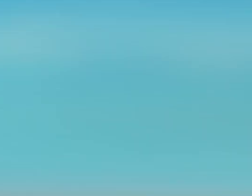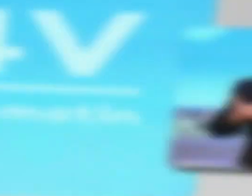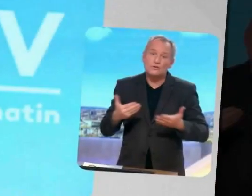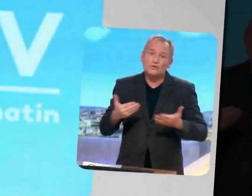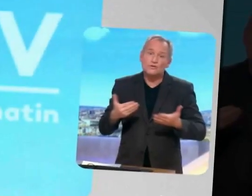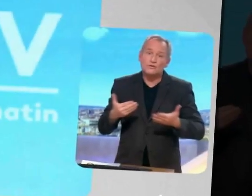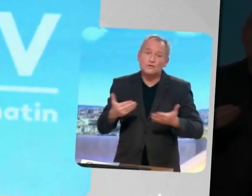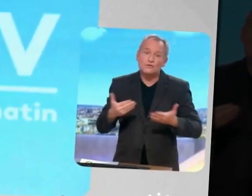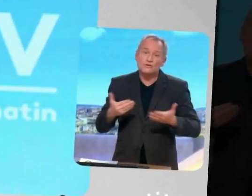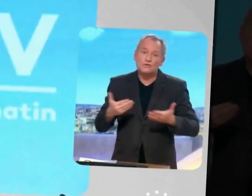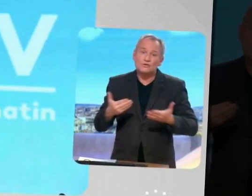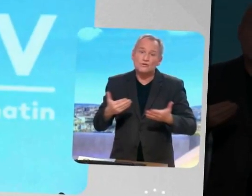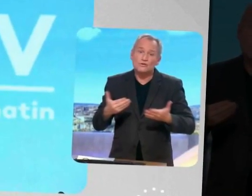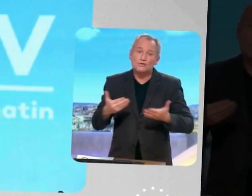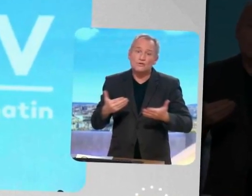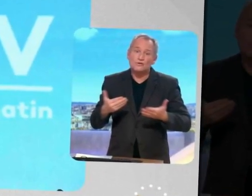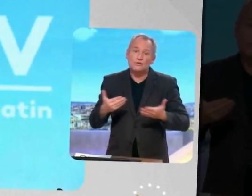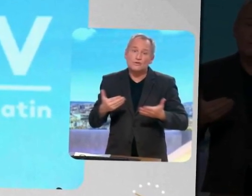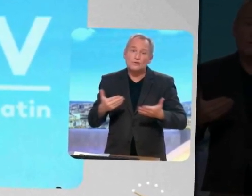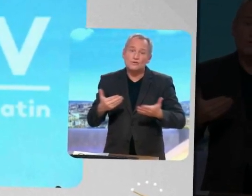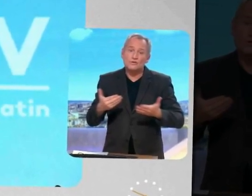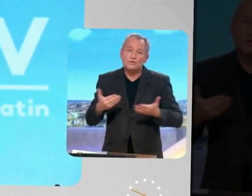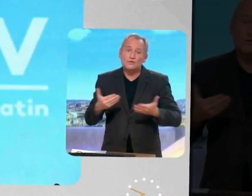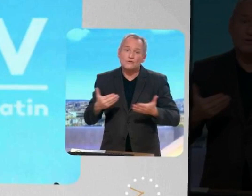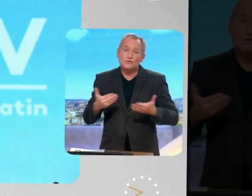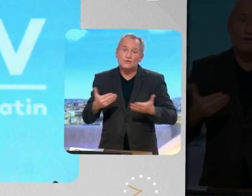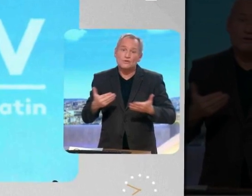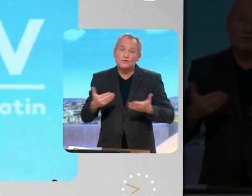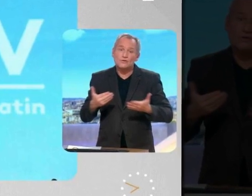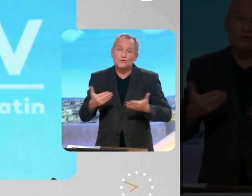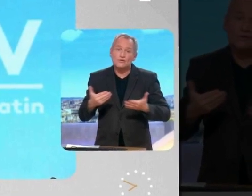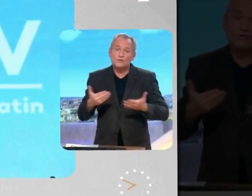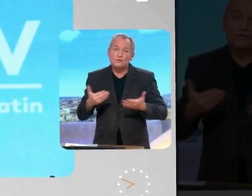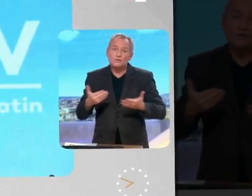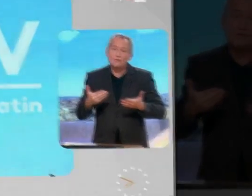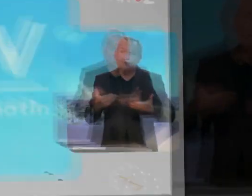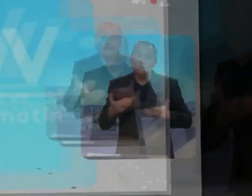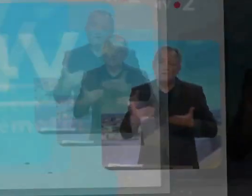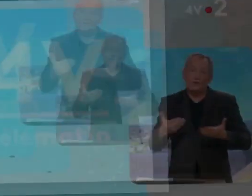Un peu de patience donc. Crédit photo, France 2.